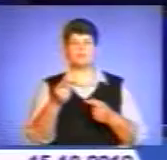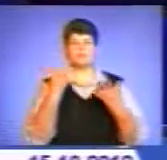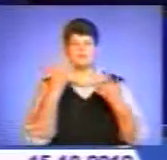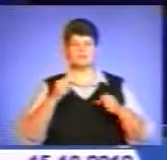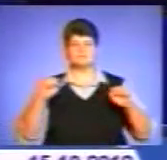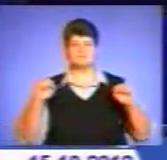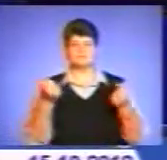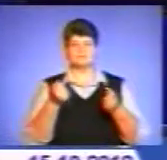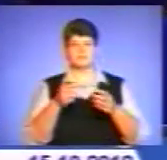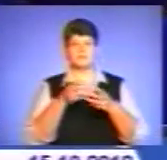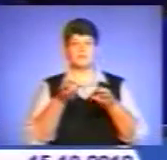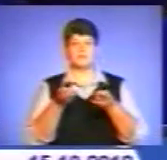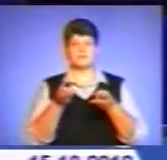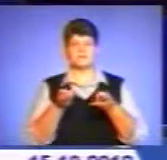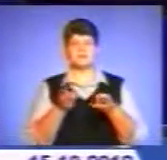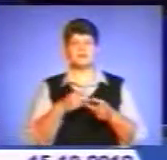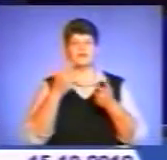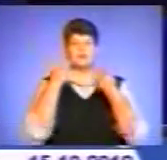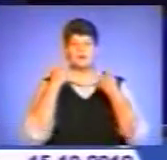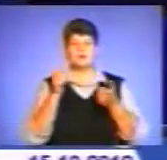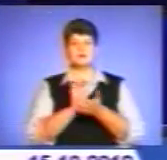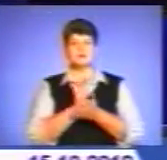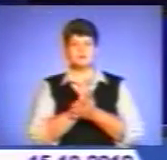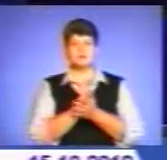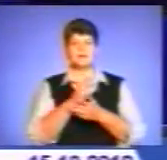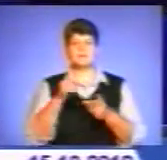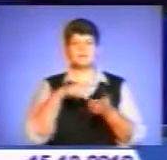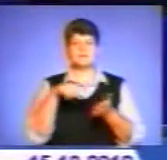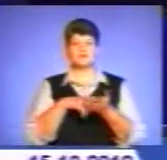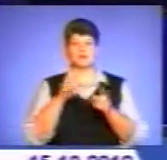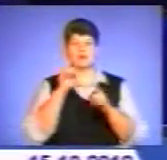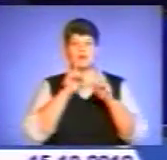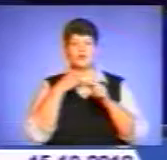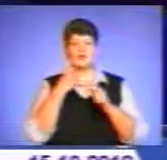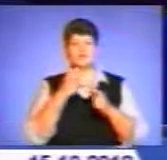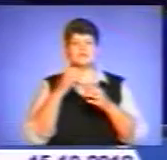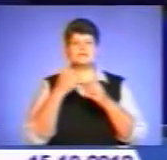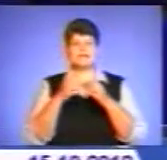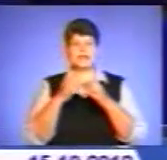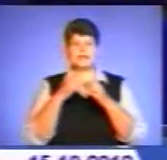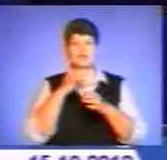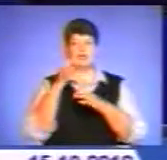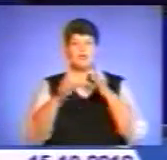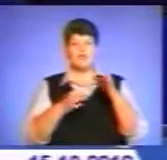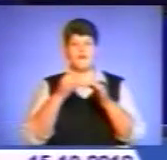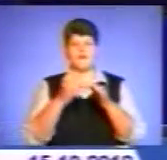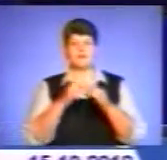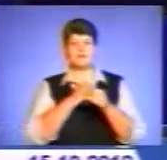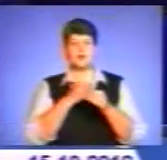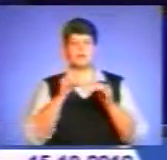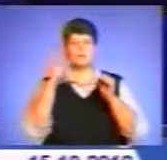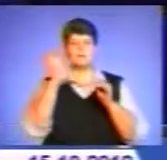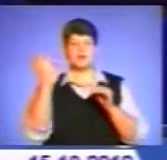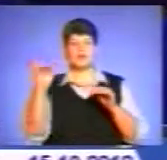холодні. За інформацією прес-служби міської ради, причиною є те, що середньодобова температура є не менше 8 градусів. Оскільки, за